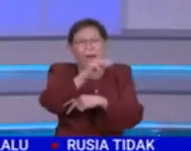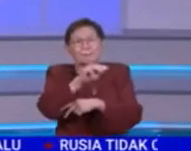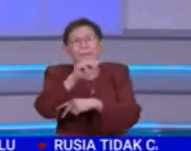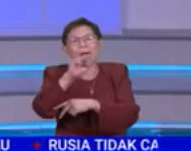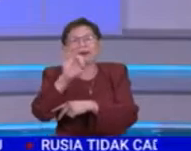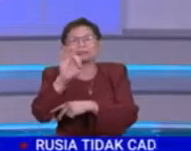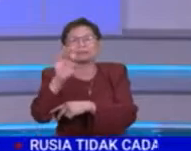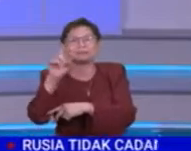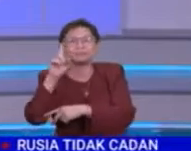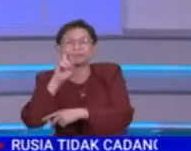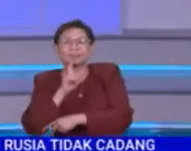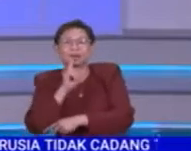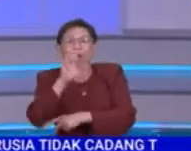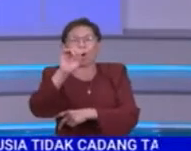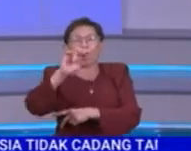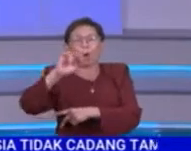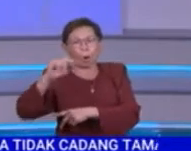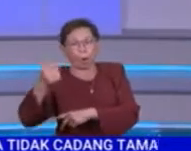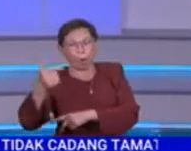yaitu kongruen